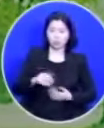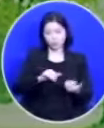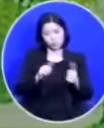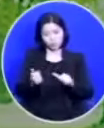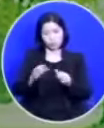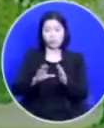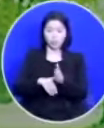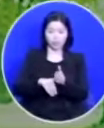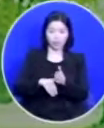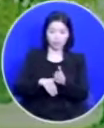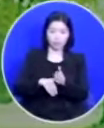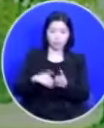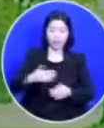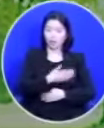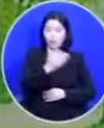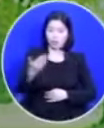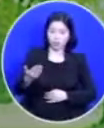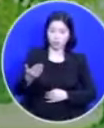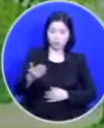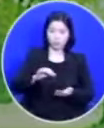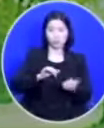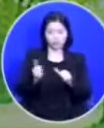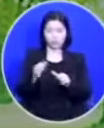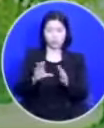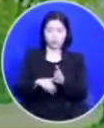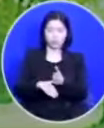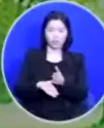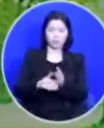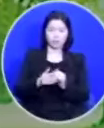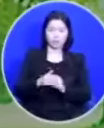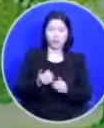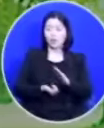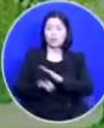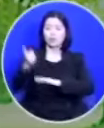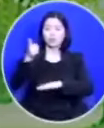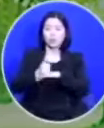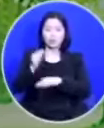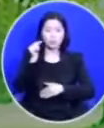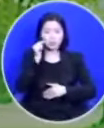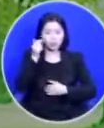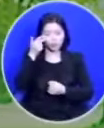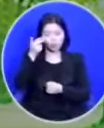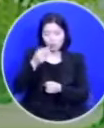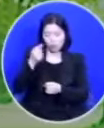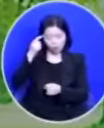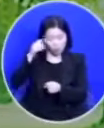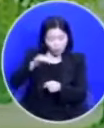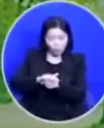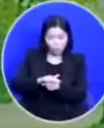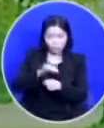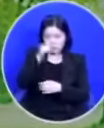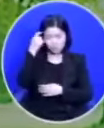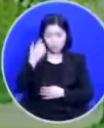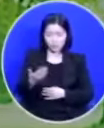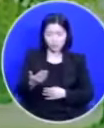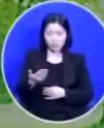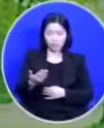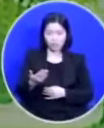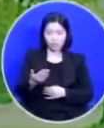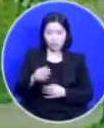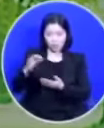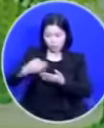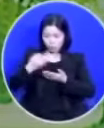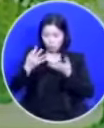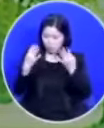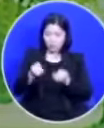말입니다 여러분이 죽을 때 성공 못한 게 억울할 것 같습니까 돈 많이 못 본거 억울할